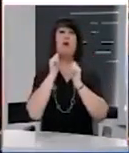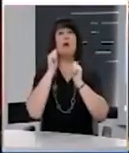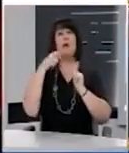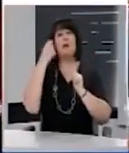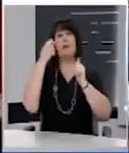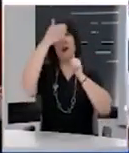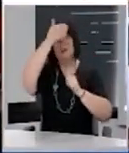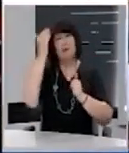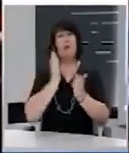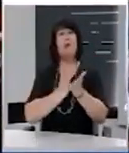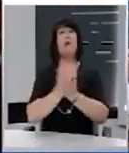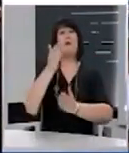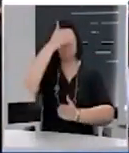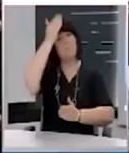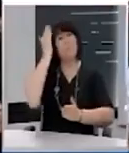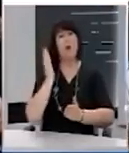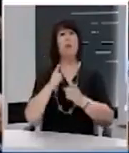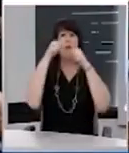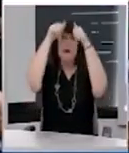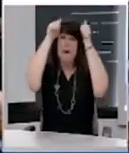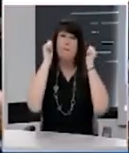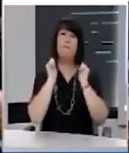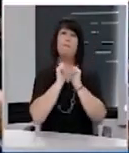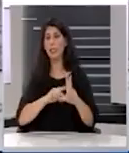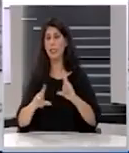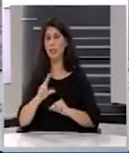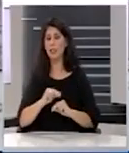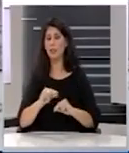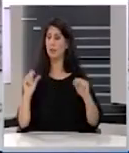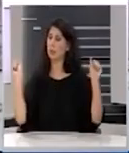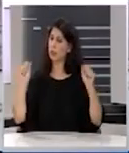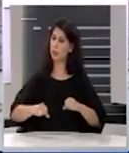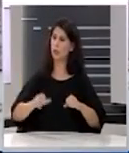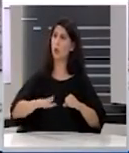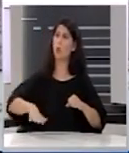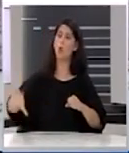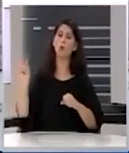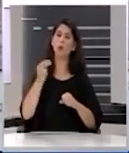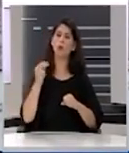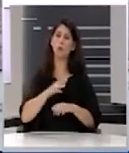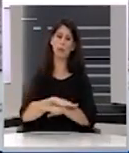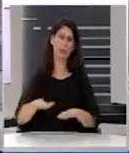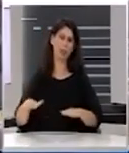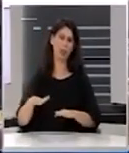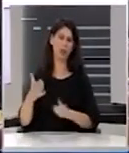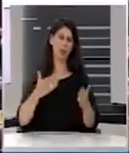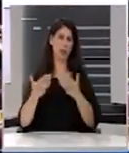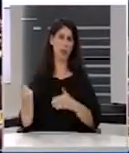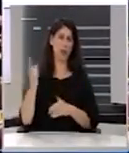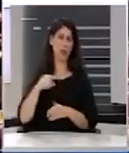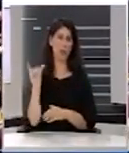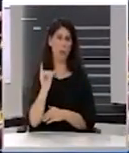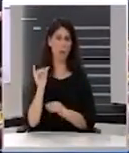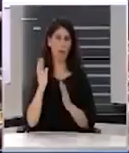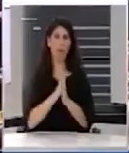όσα είπε στη χθεσινή συνεδρία της κοινοβουλευτικής ομάδας του κόμματος ο Αλέξης Τσίπρας. Τη συνένεση του σώματος λύεται η συνεδρίαση για αύριο Πέμπτη